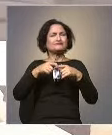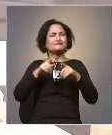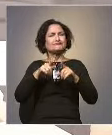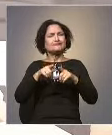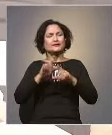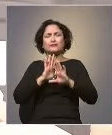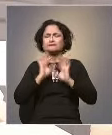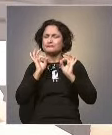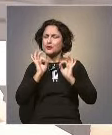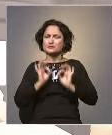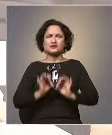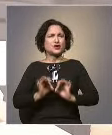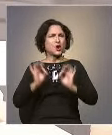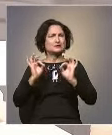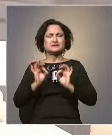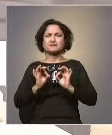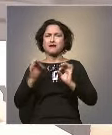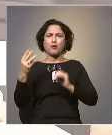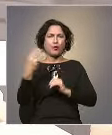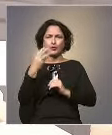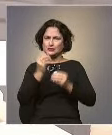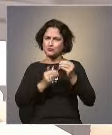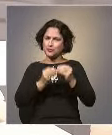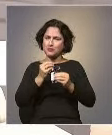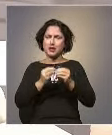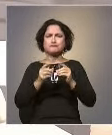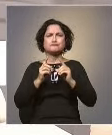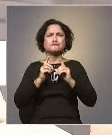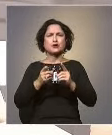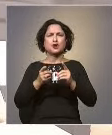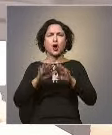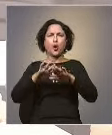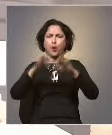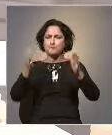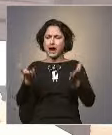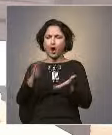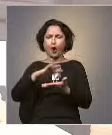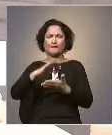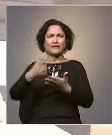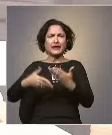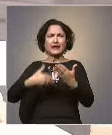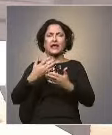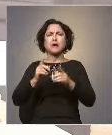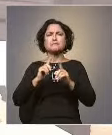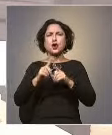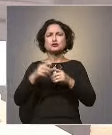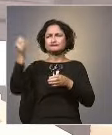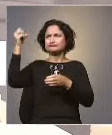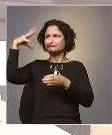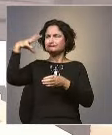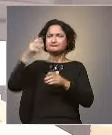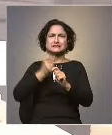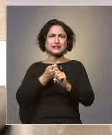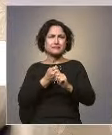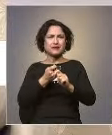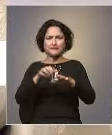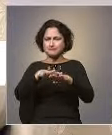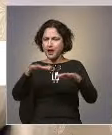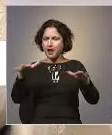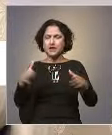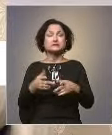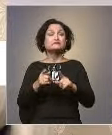екологичен проблем. В опаковки също се могат да се направят с това. Маси могат да се направят с това. Абажури могат да се направят с това нещо. А някакви